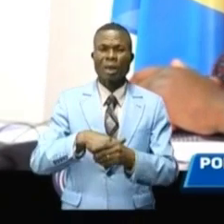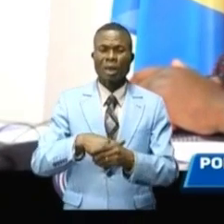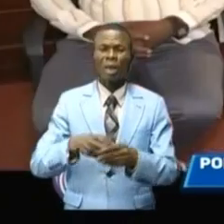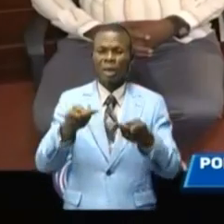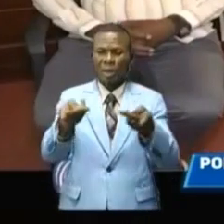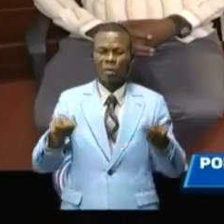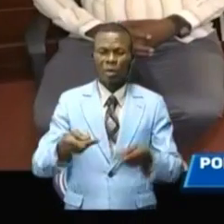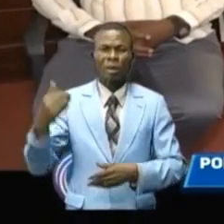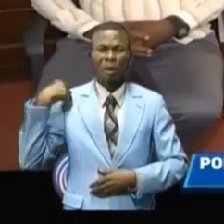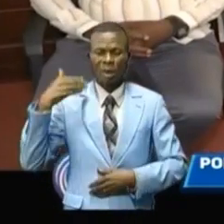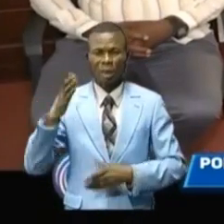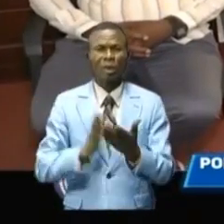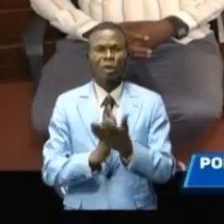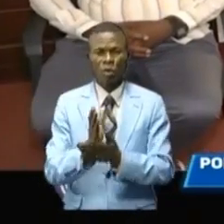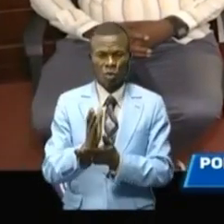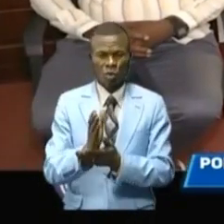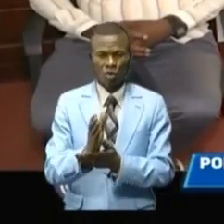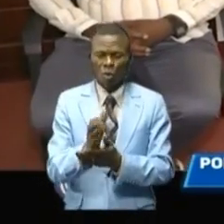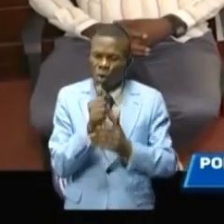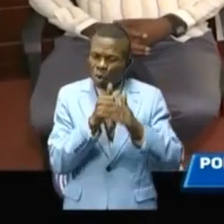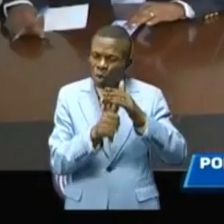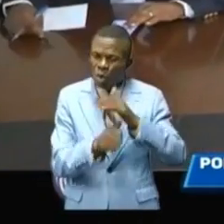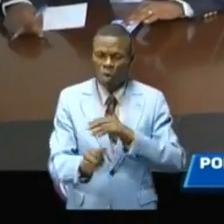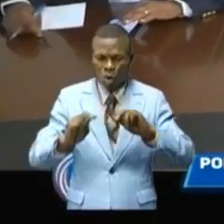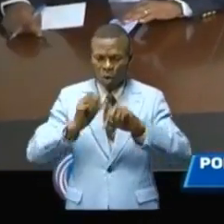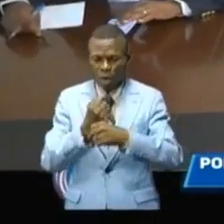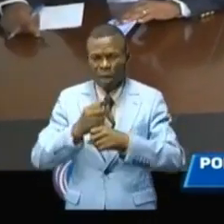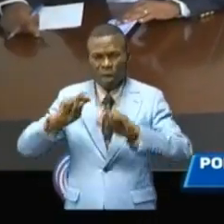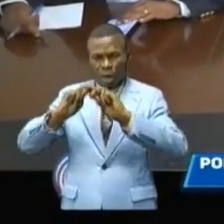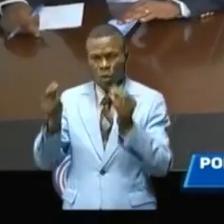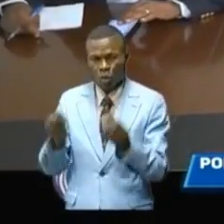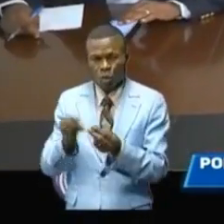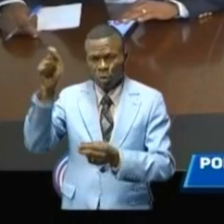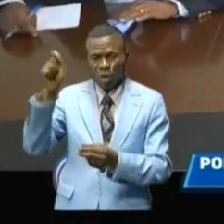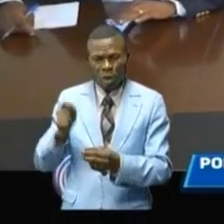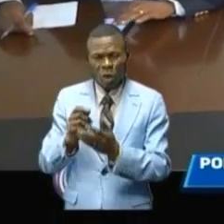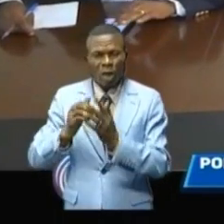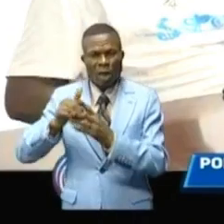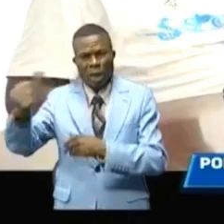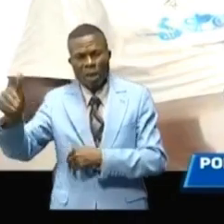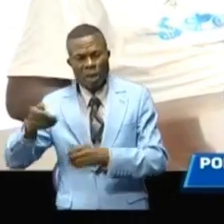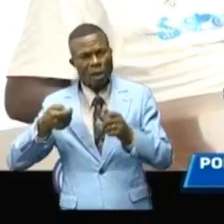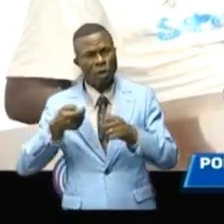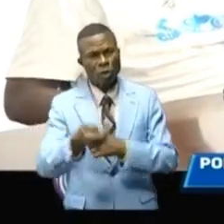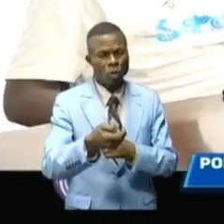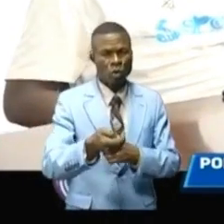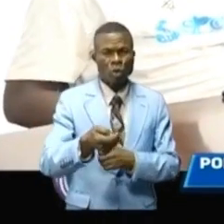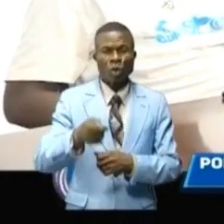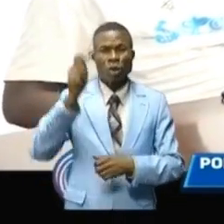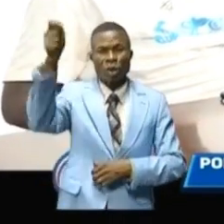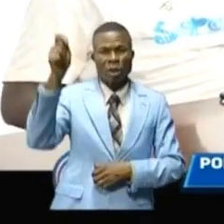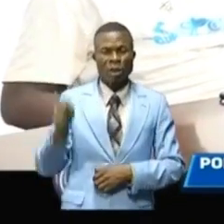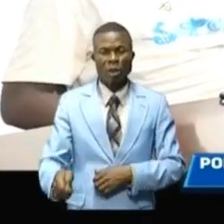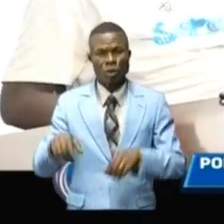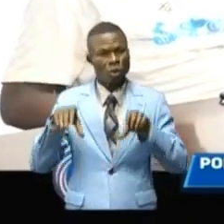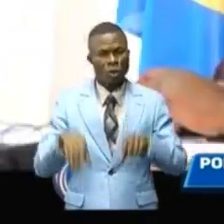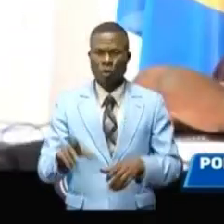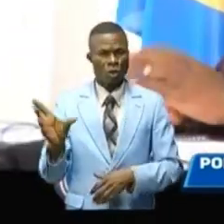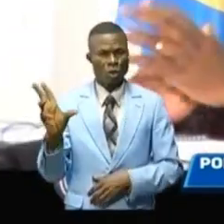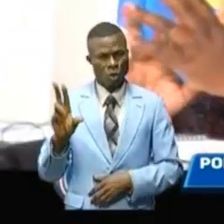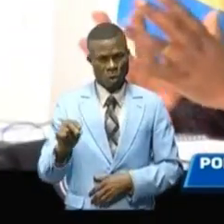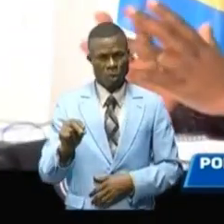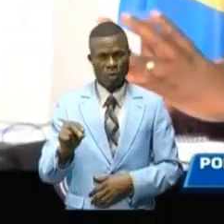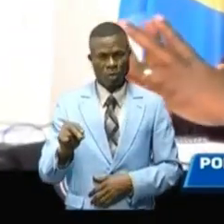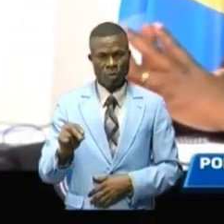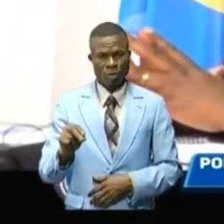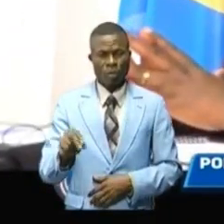officielles, ne pas se transformer en mouvement politico-militaire, tuer les militaires de la RDC. Je vous